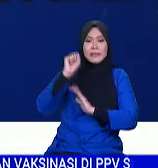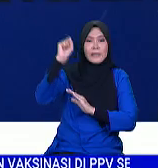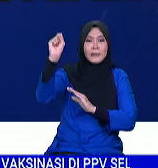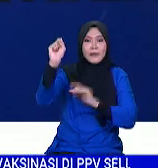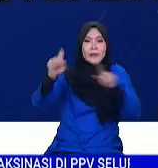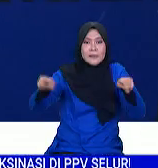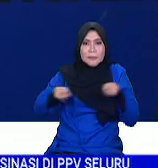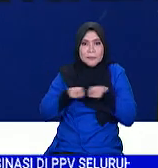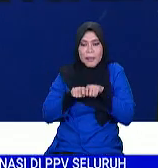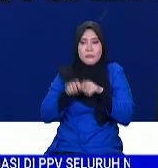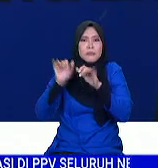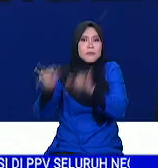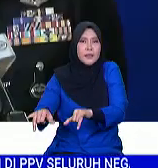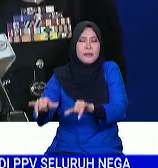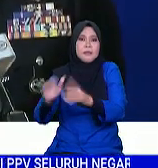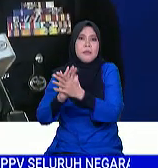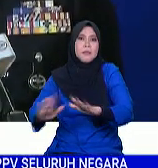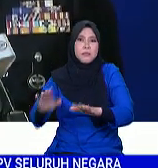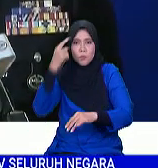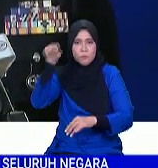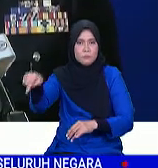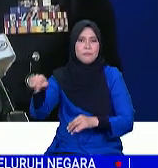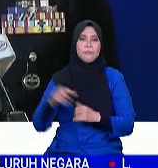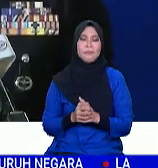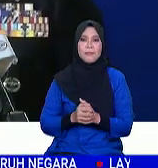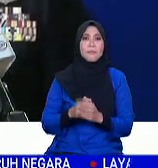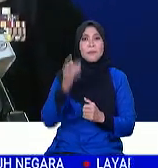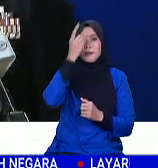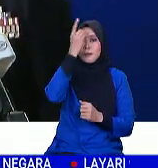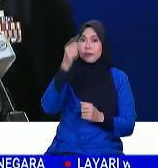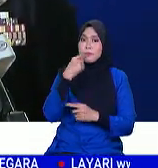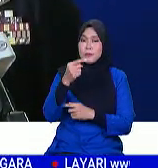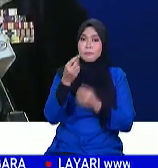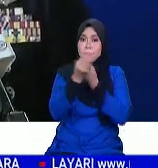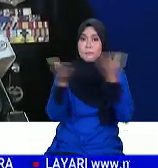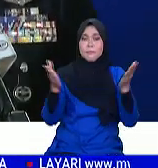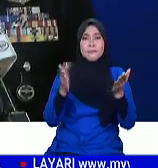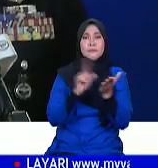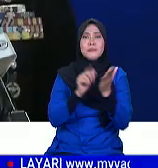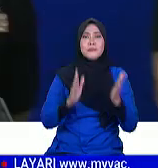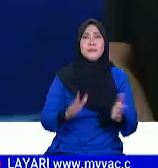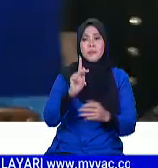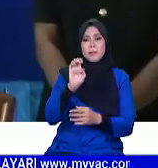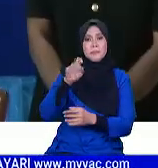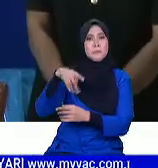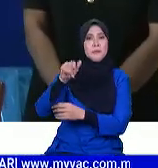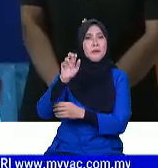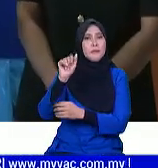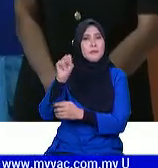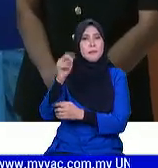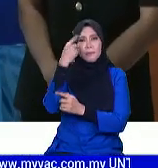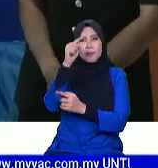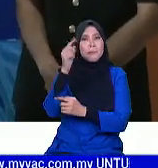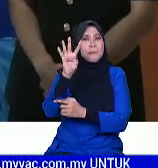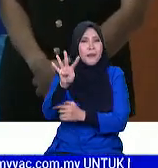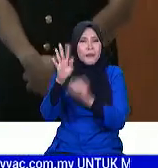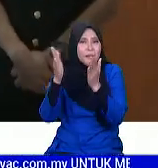sebagai sehebat muncul lewat jatuh adzannya bercakap dalam sidang media diapit kepayan bagi mengupas mengenai empat